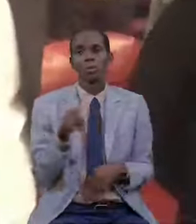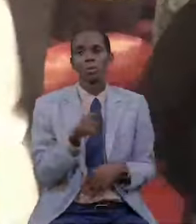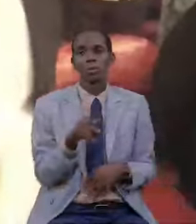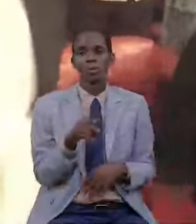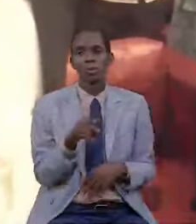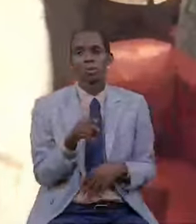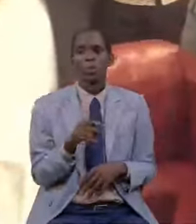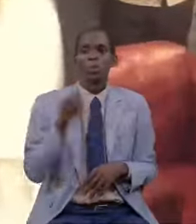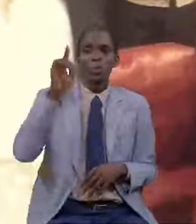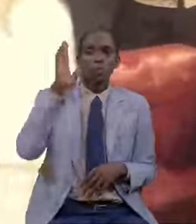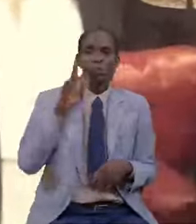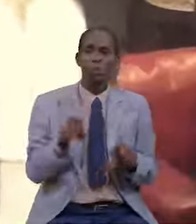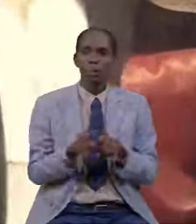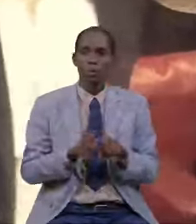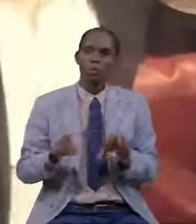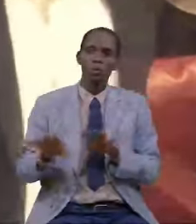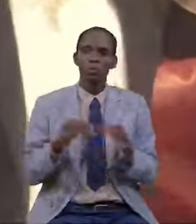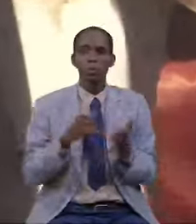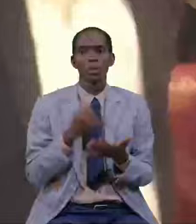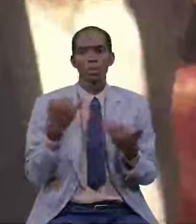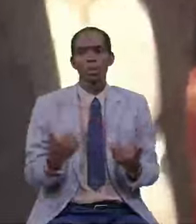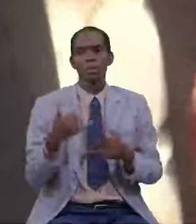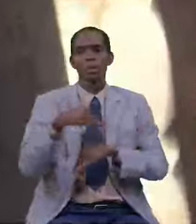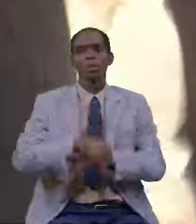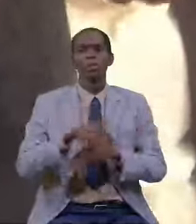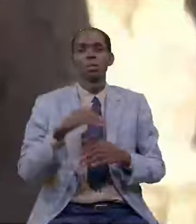est fidèle et c'est lui qui le fera ce soir.